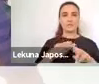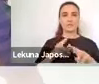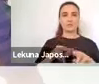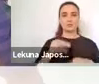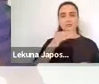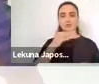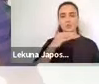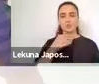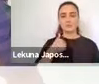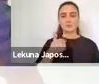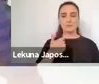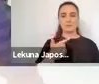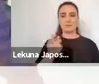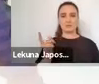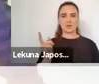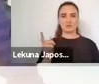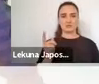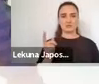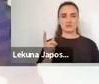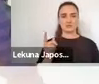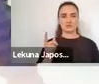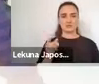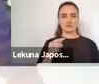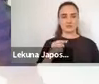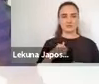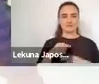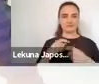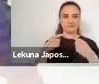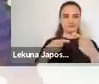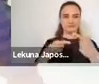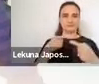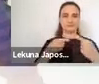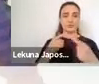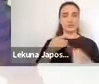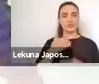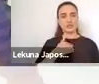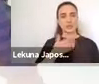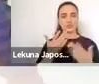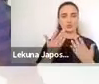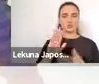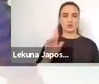მე მას ესე ვთქვათ ვეძალადები, რომ ეხლა გინდა თუ არა